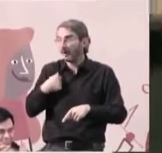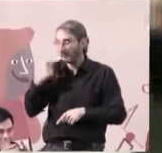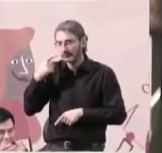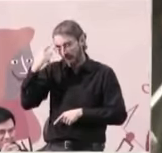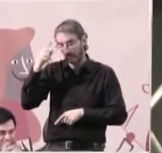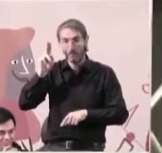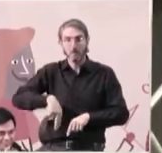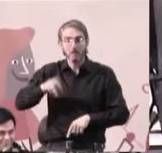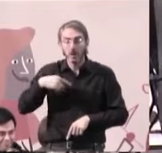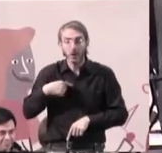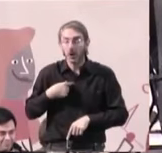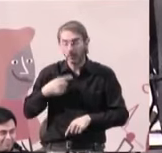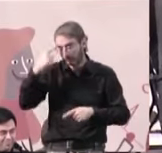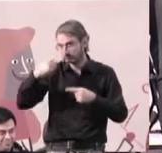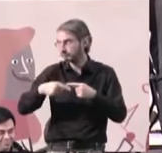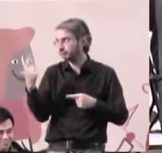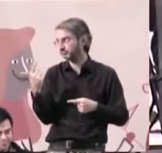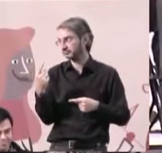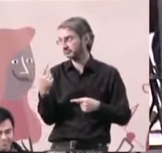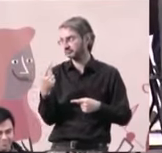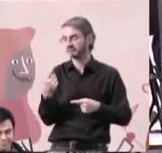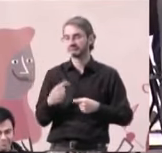insòlid, absolutament insòlid.